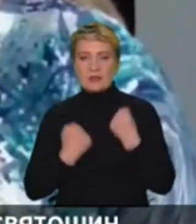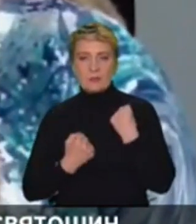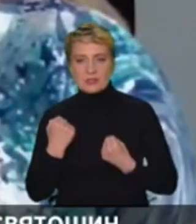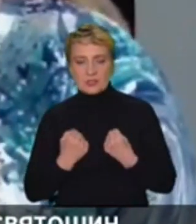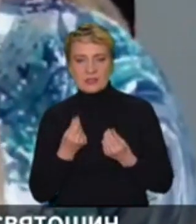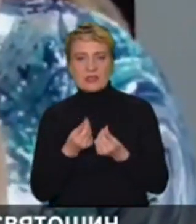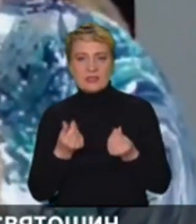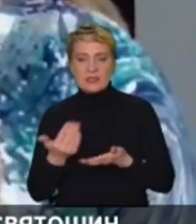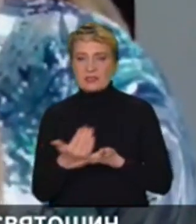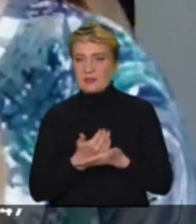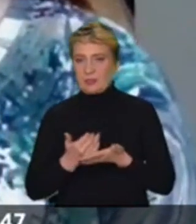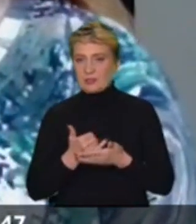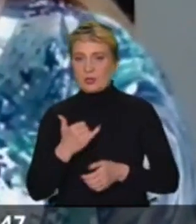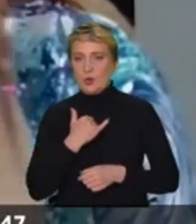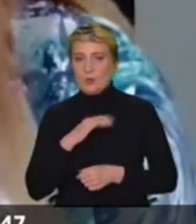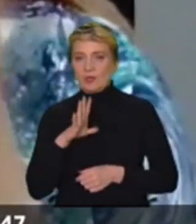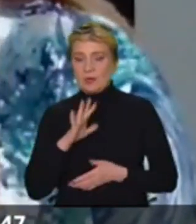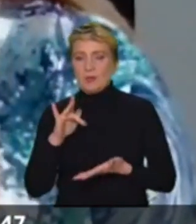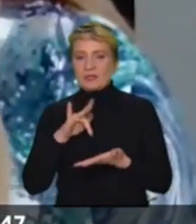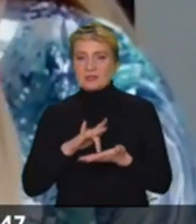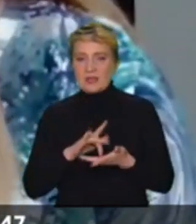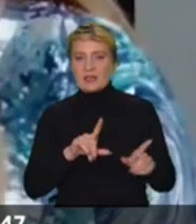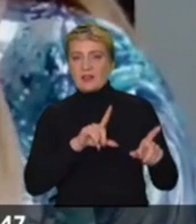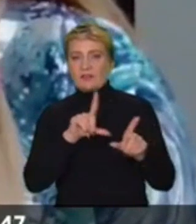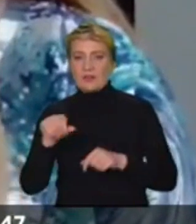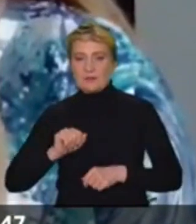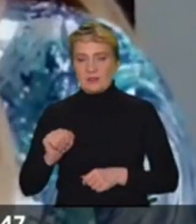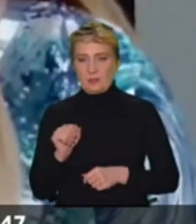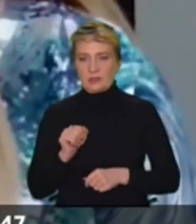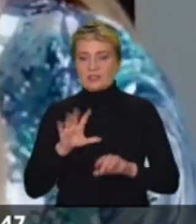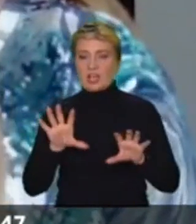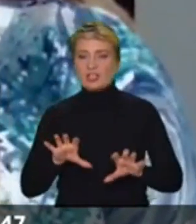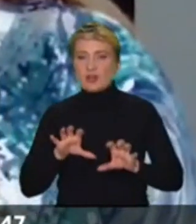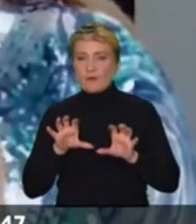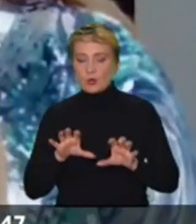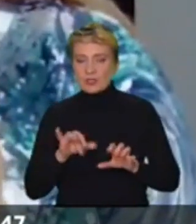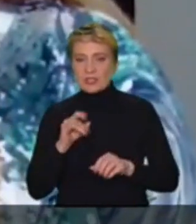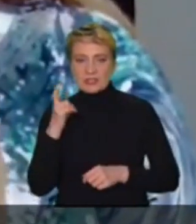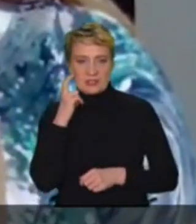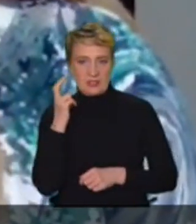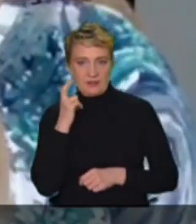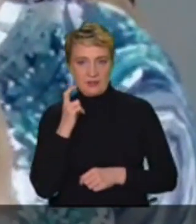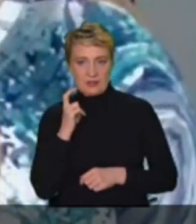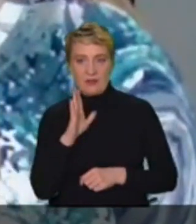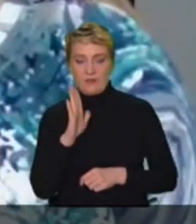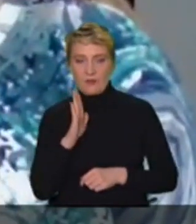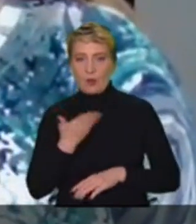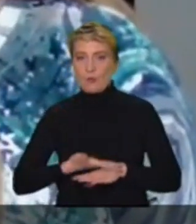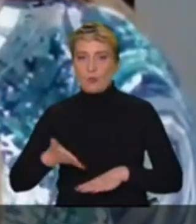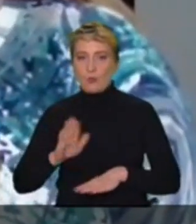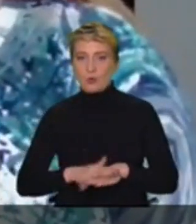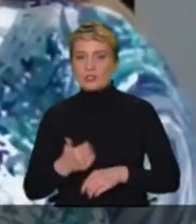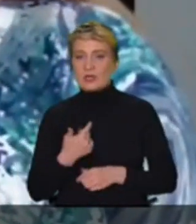и так далее. В первую очередь у меня была цель вывести подругу и своих животных из Киева непосредственно в Польшу. Ко